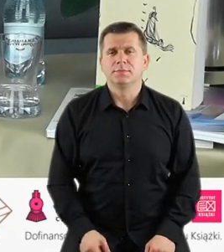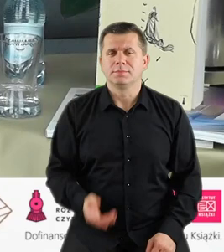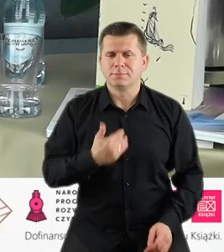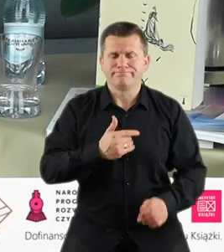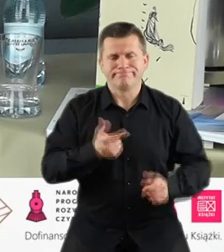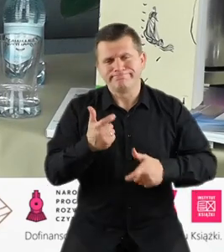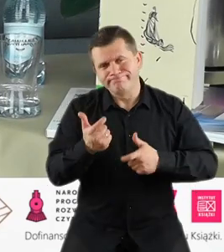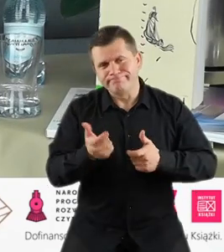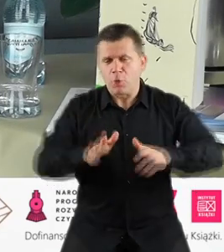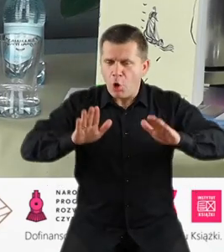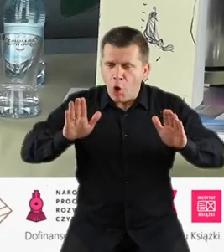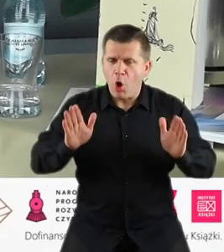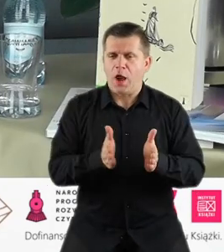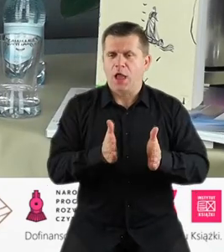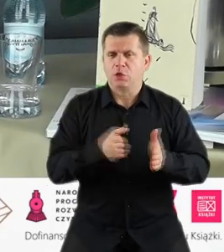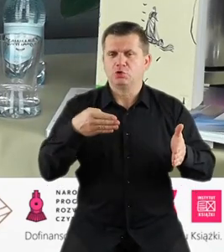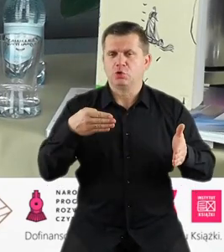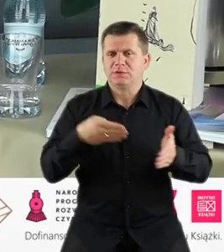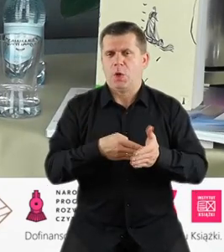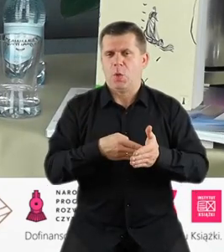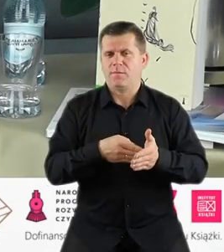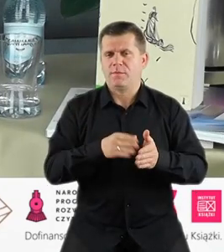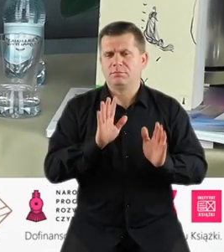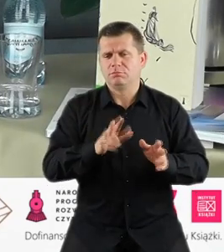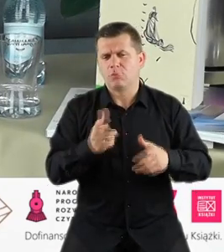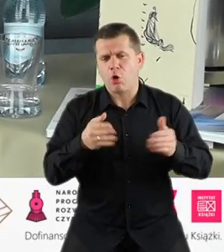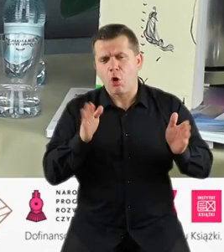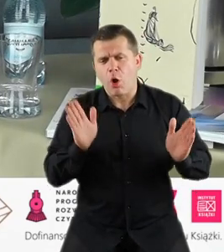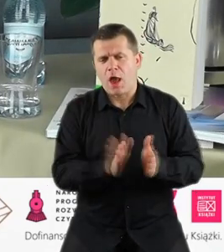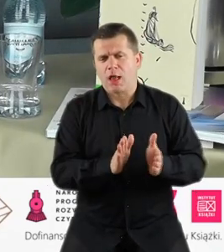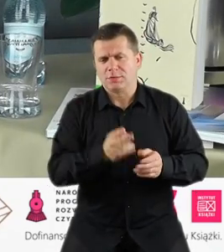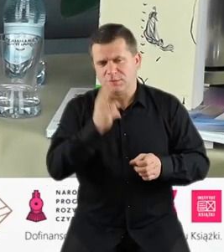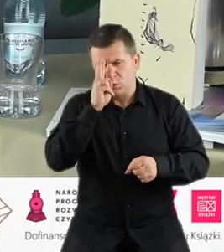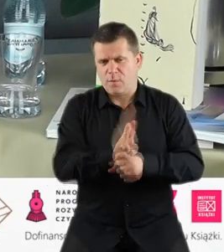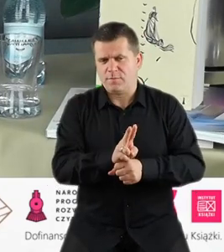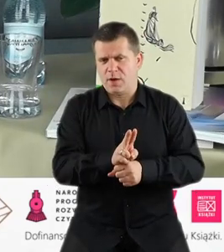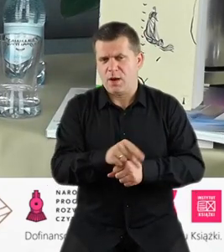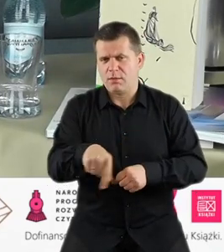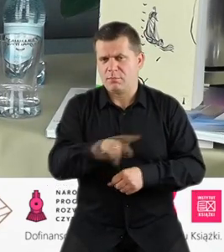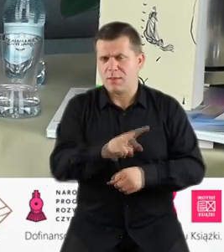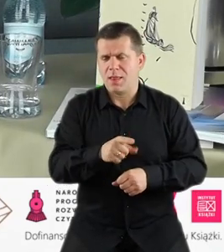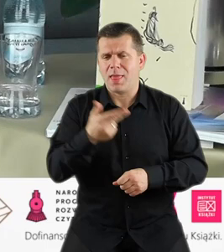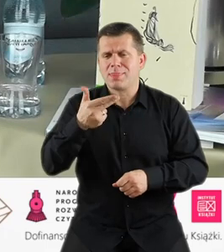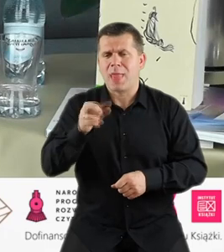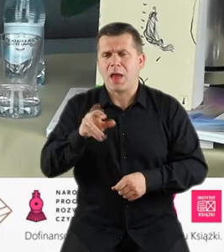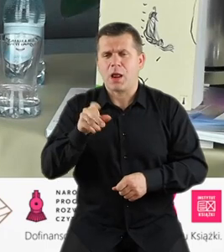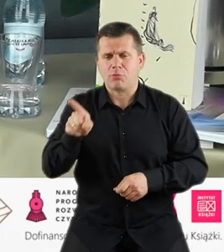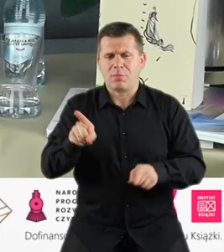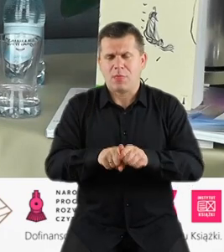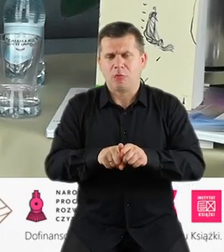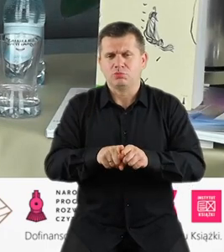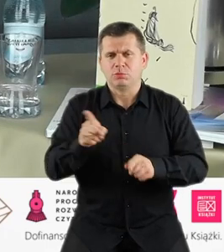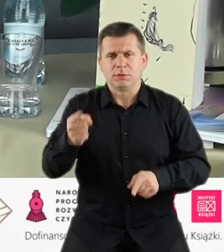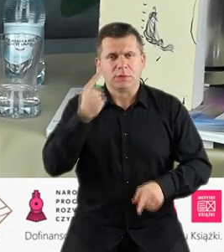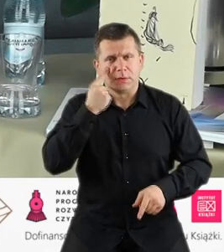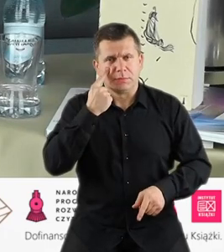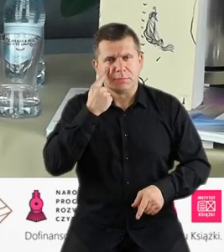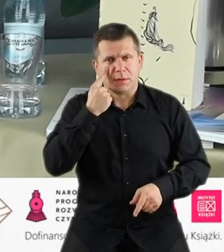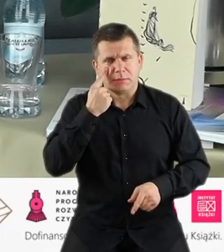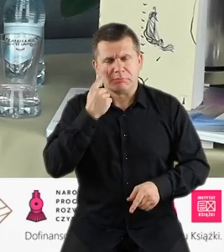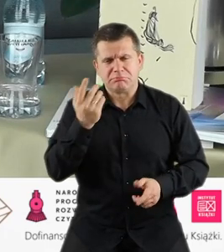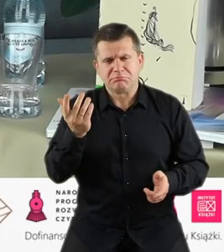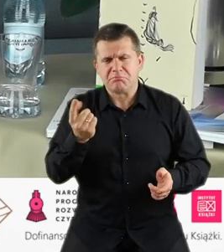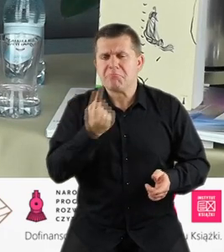z ograniczonym zaufaniem do niektórych podchodzę i bardzo ich lubię. Takim narratorem, który tutaj też chyba